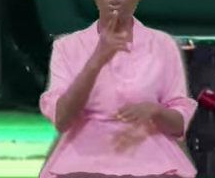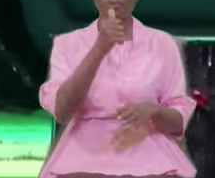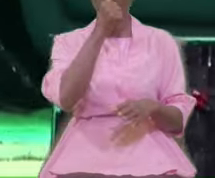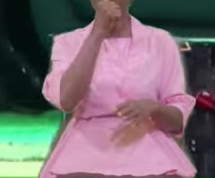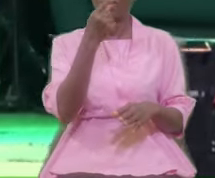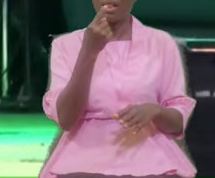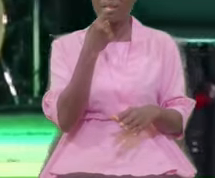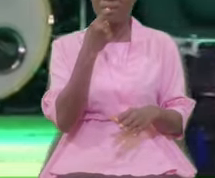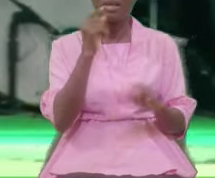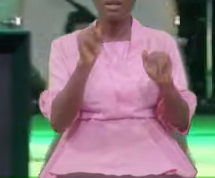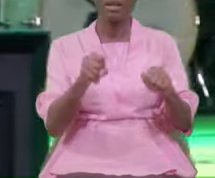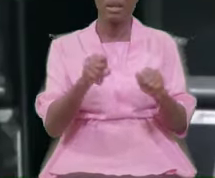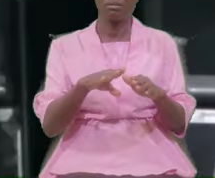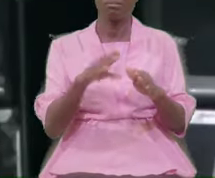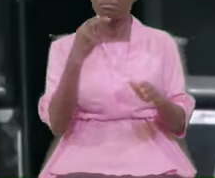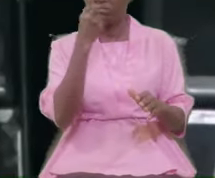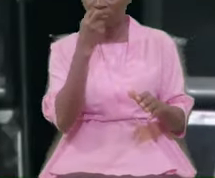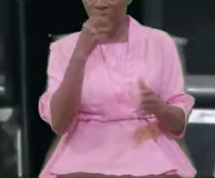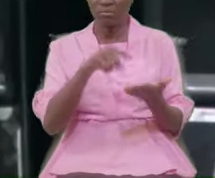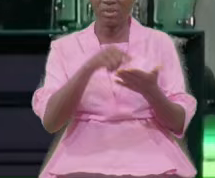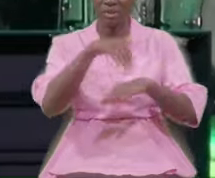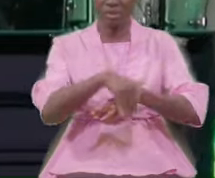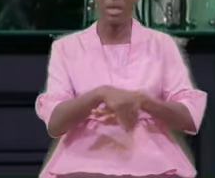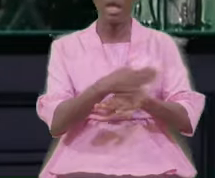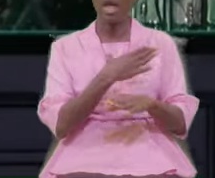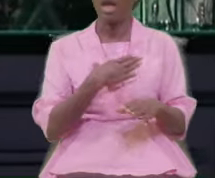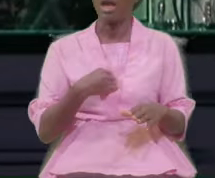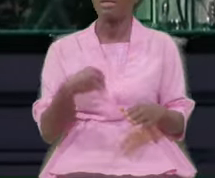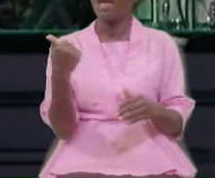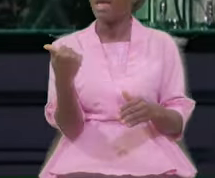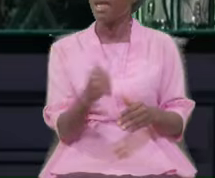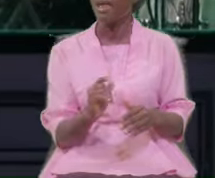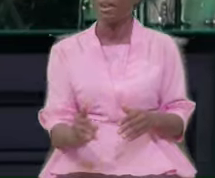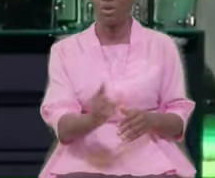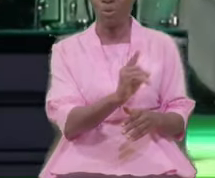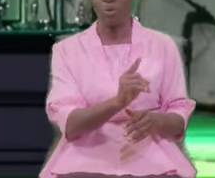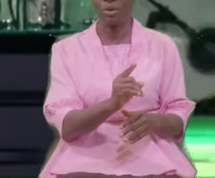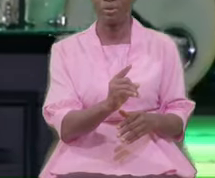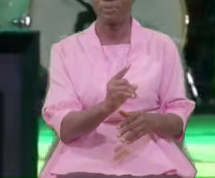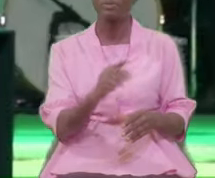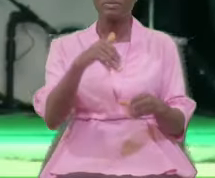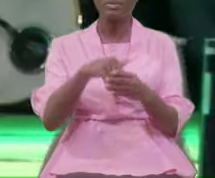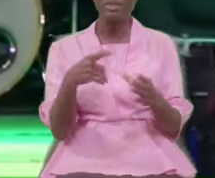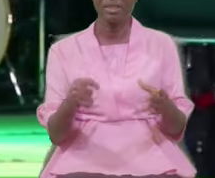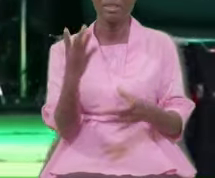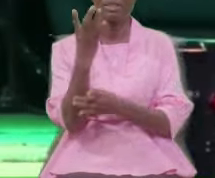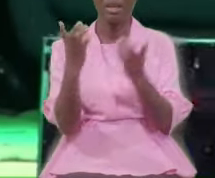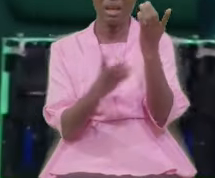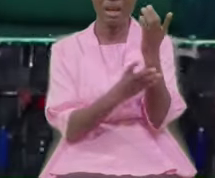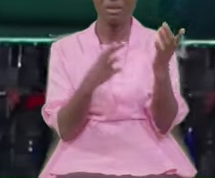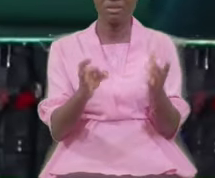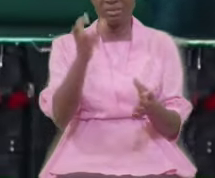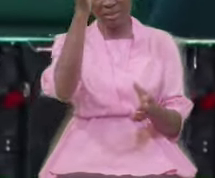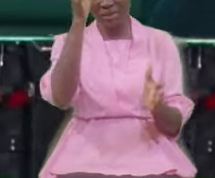angang am makasulong any in the hand the is to S